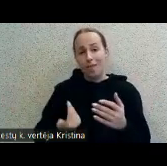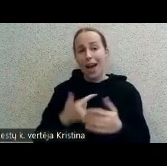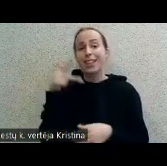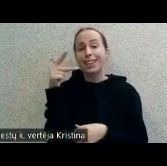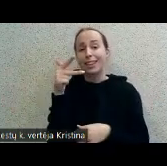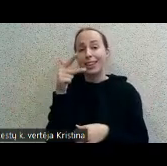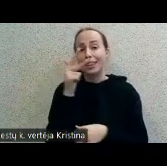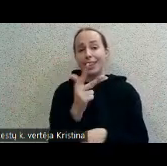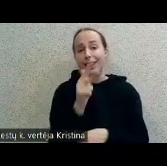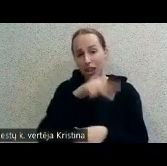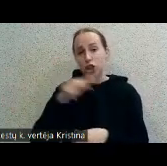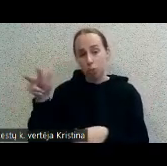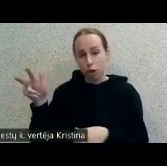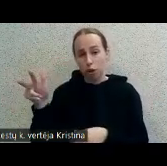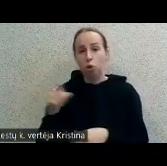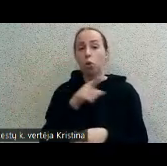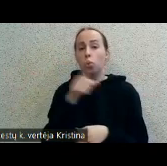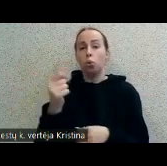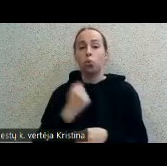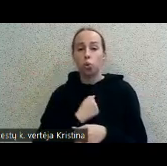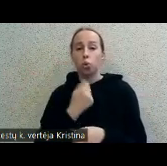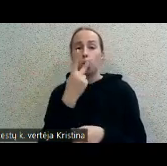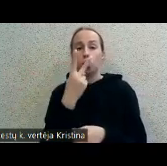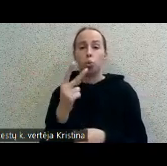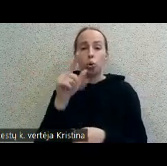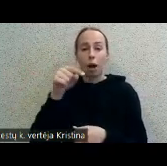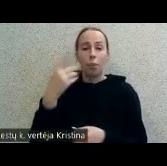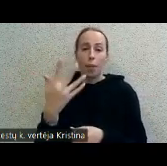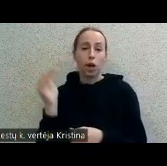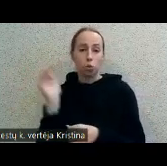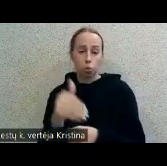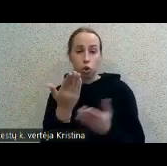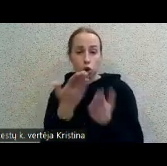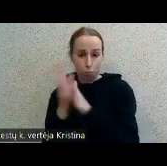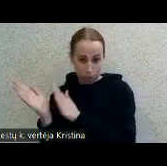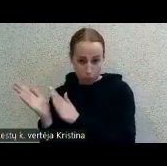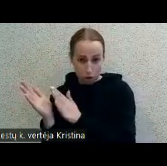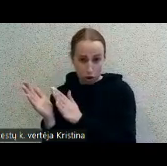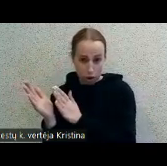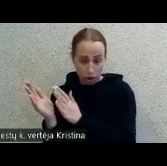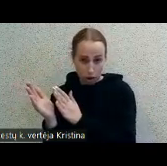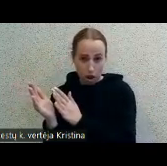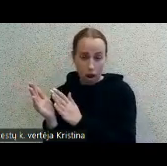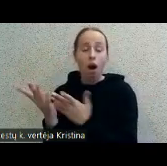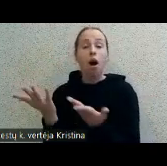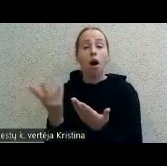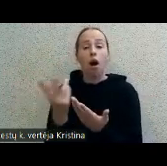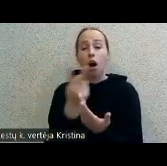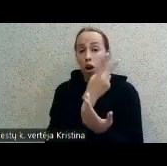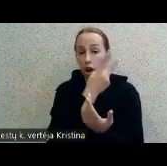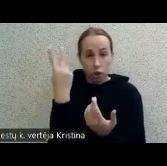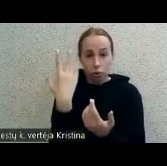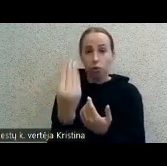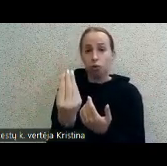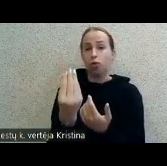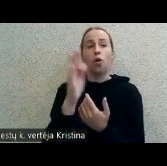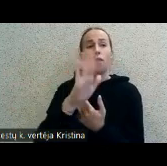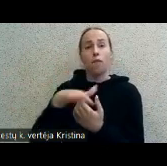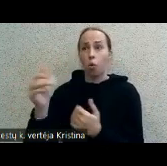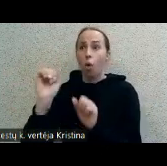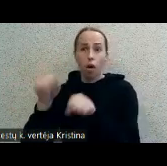turite 2500 bibliotekų, ar taip gali būti. Taigi, kalbant apie Lietuvą, Lietuvos vaikus ir jų galimybės prieiti